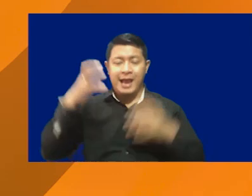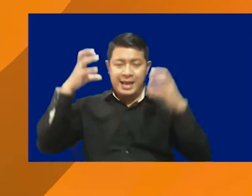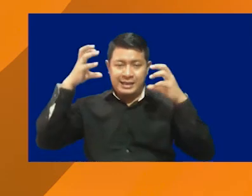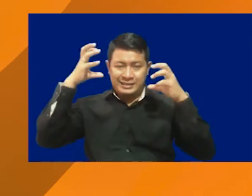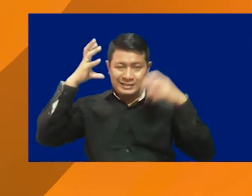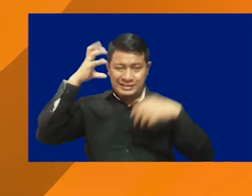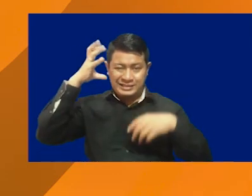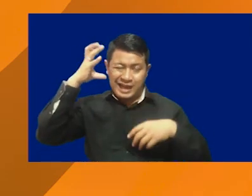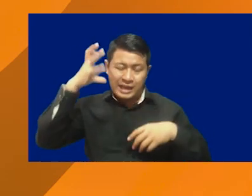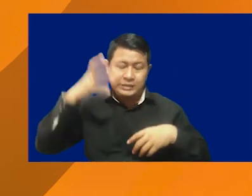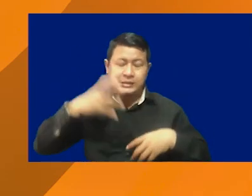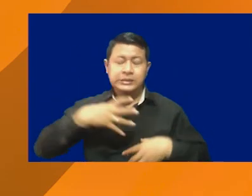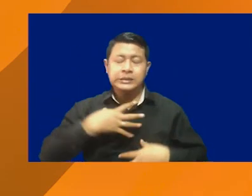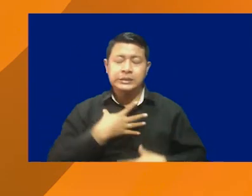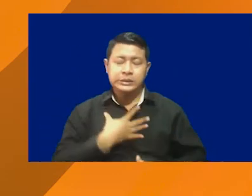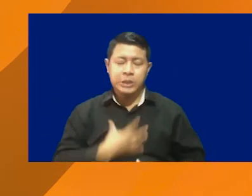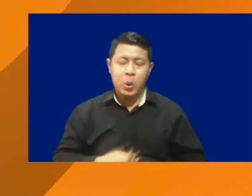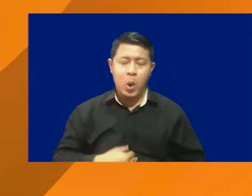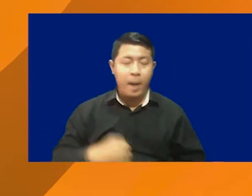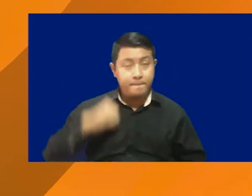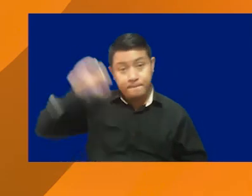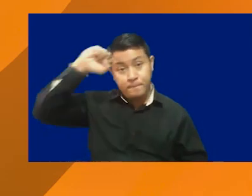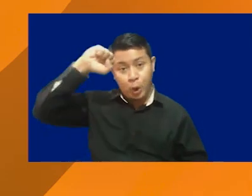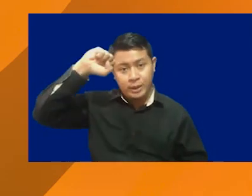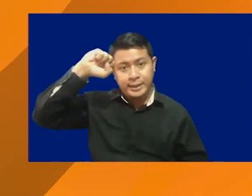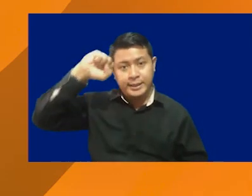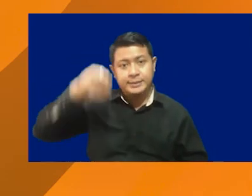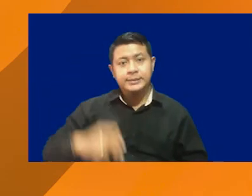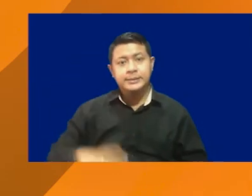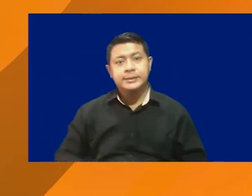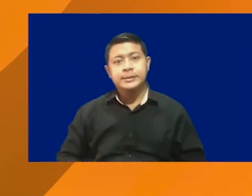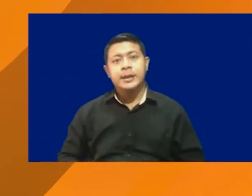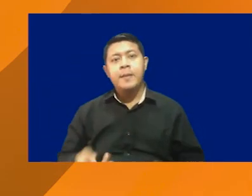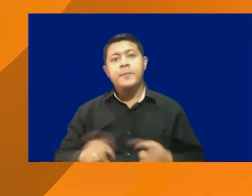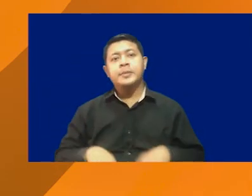dan stres, kecewa, memberontak,